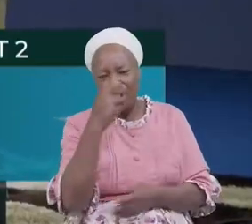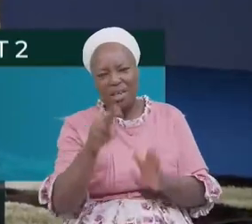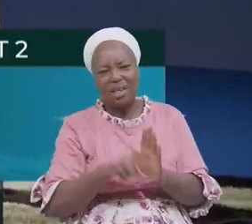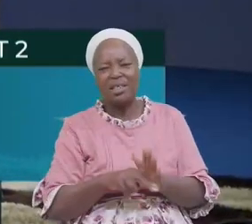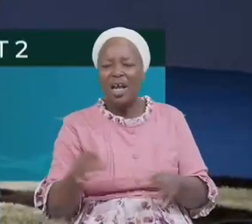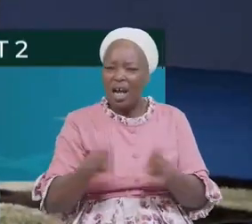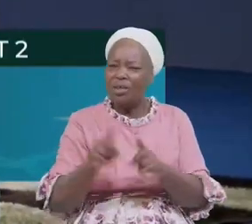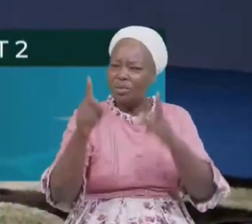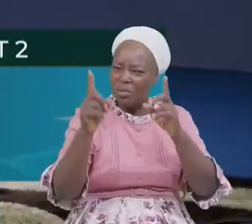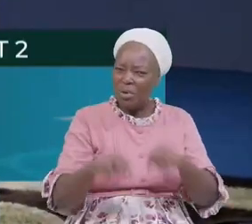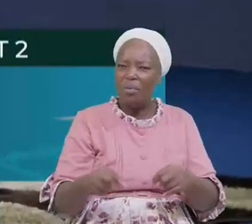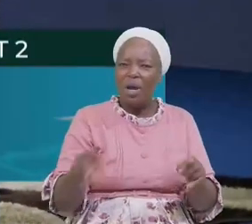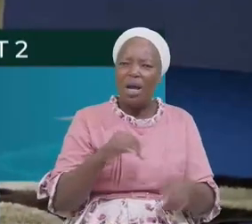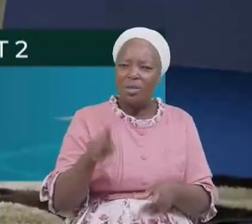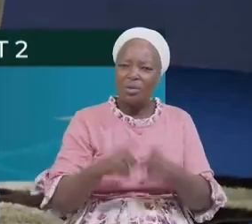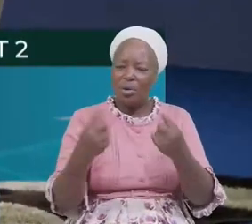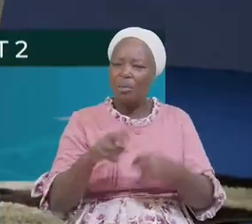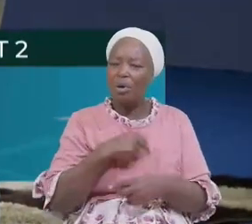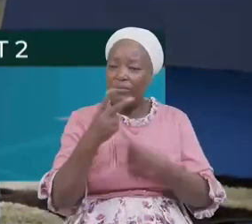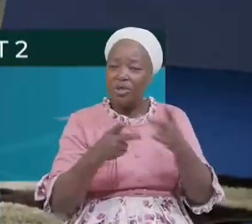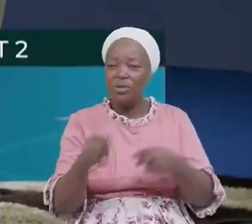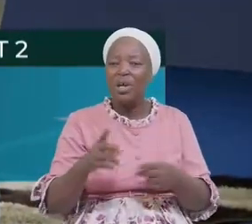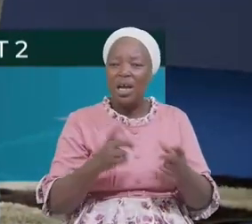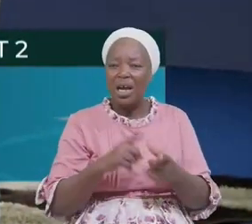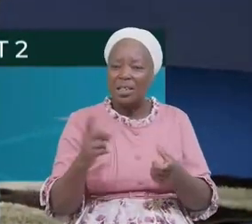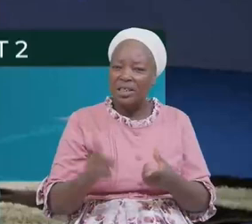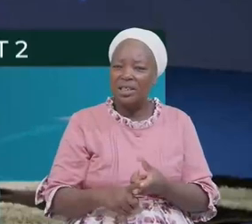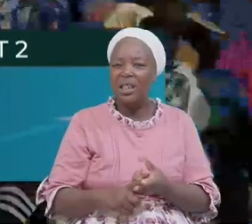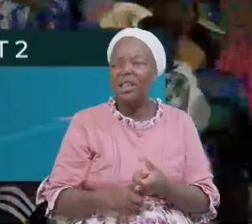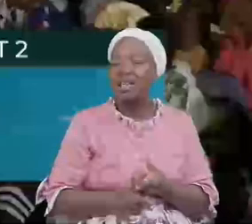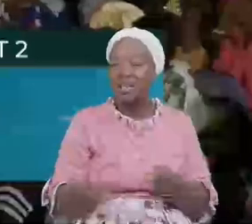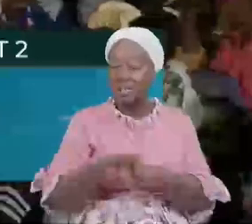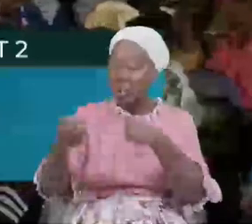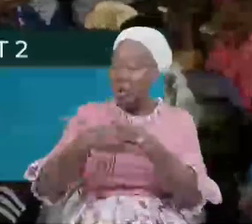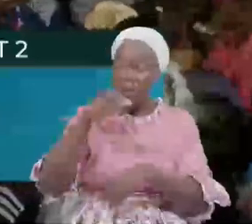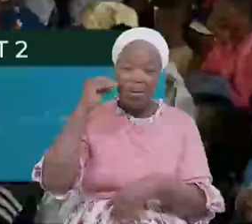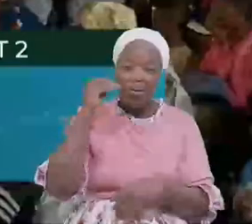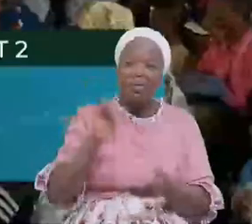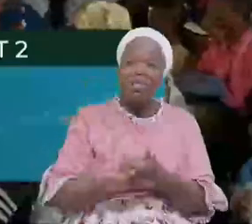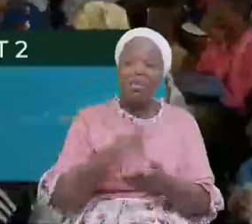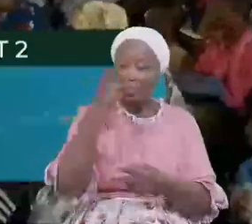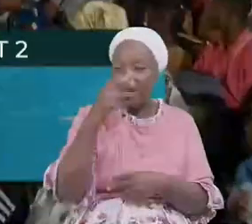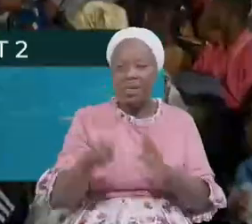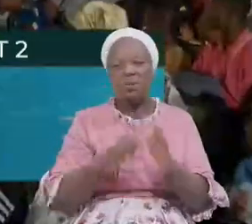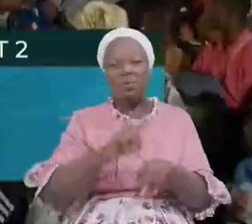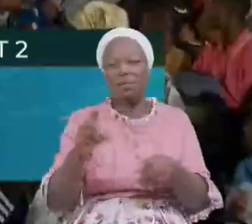Il dit, cet aveuglement, je vais te visiter comme tu viens et comme tu rentres, l'aveuglement va disparaître de ta vie.